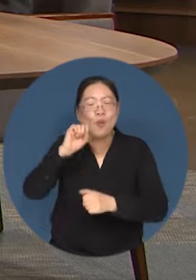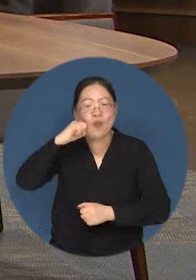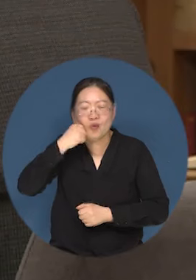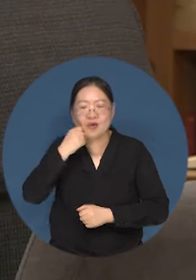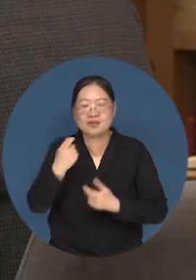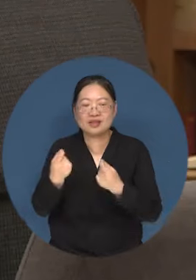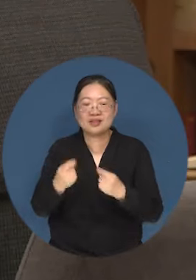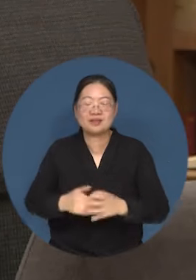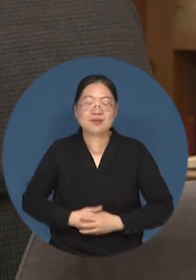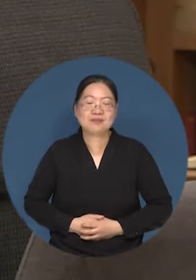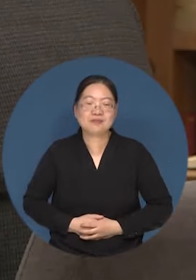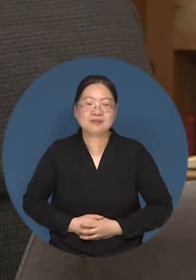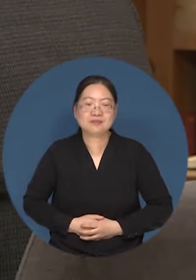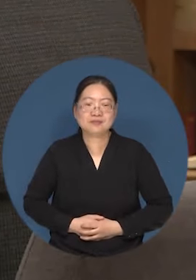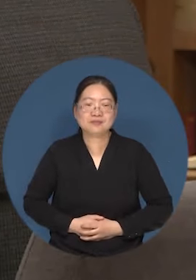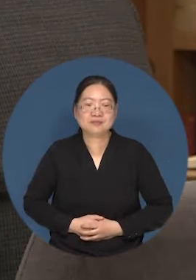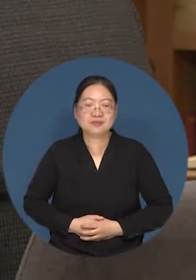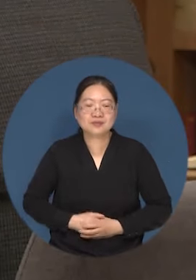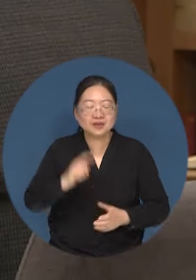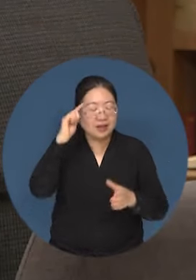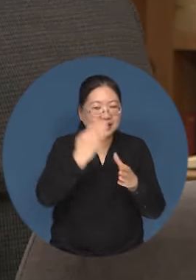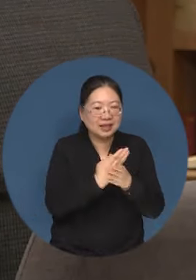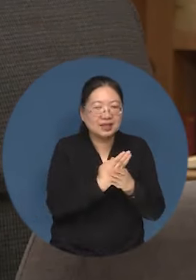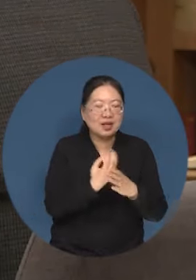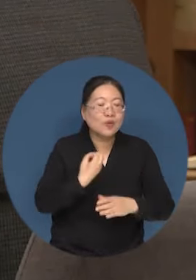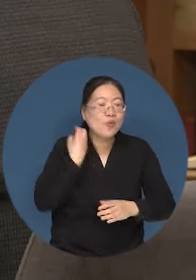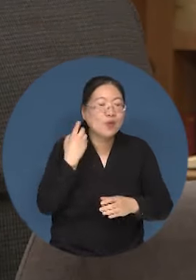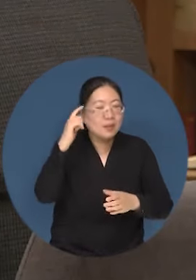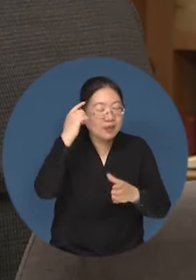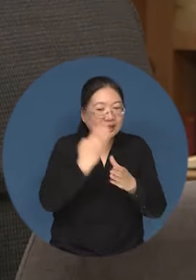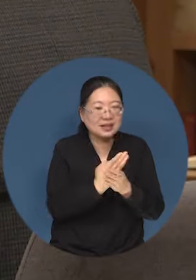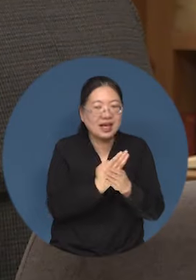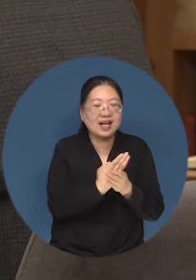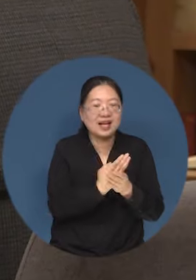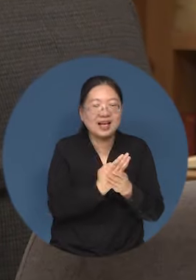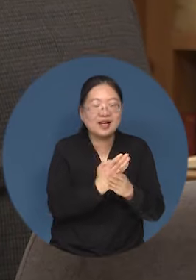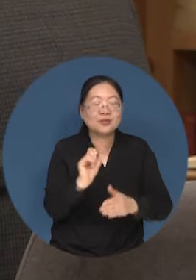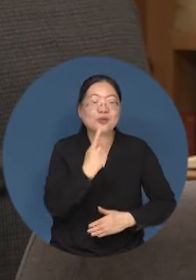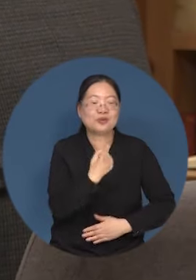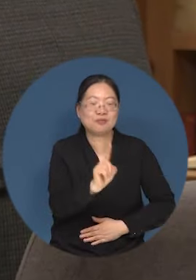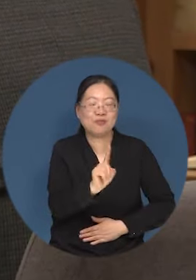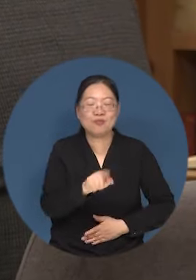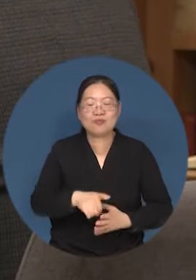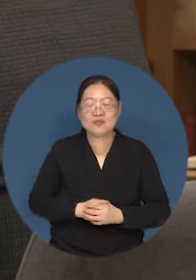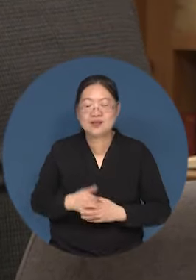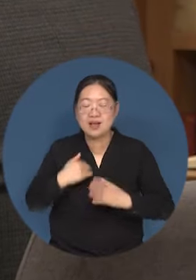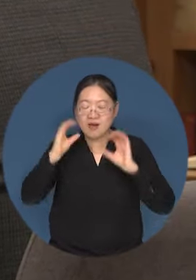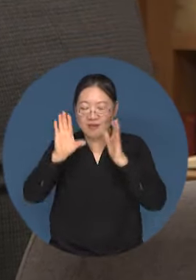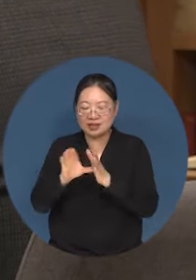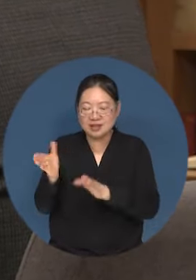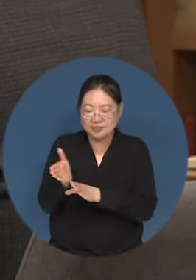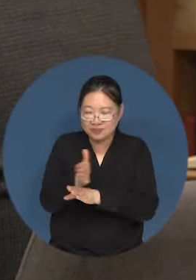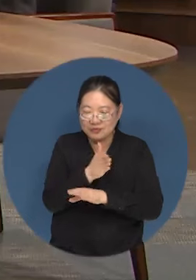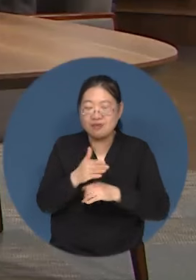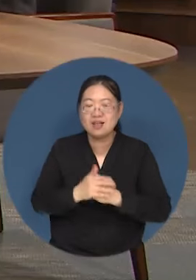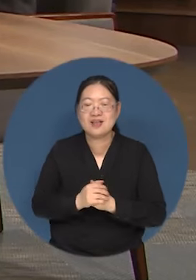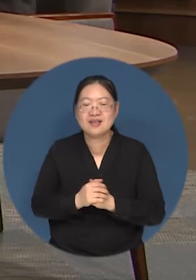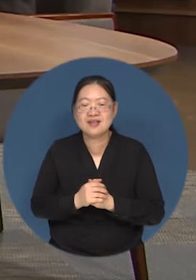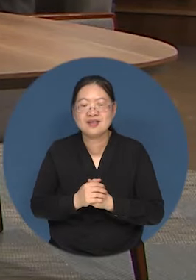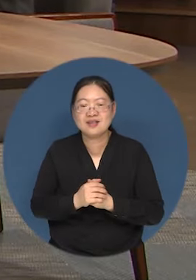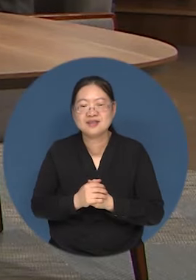있습니다. 우리 박사님은 어쩌다가 고래 박사가 되셨어요? 제가 어릴 때부터